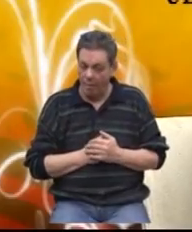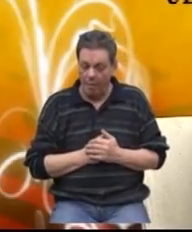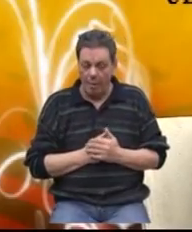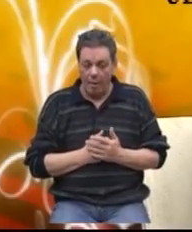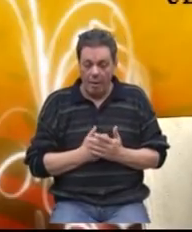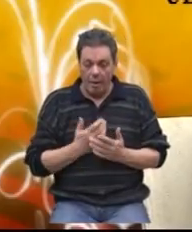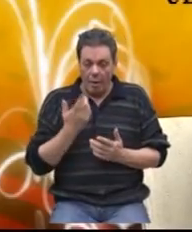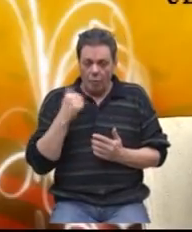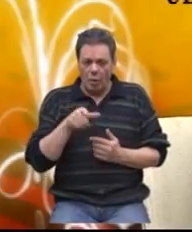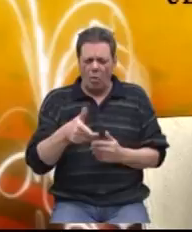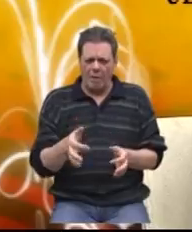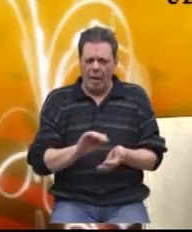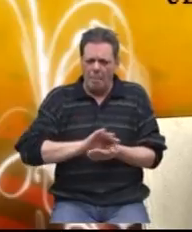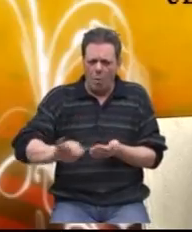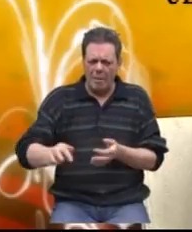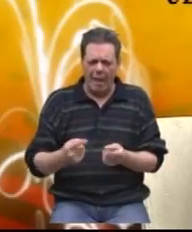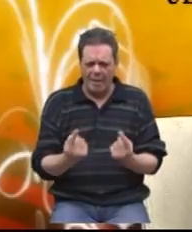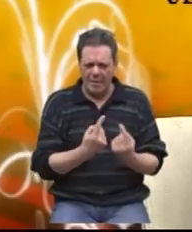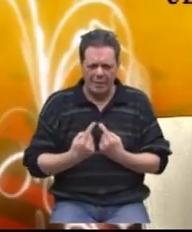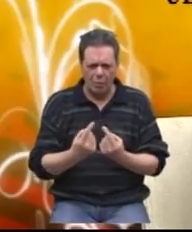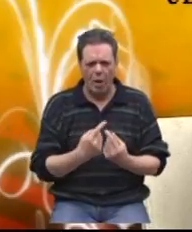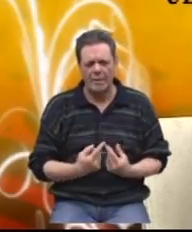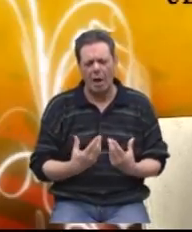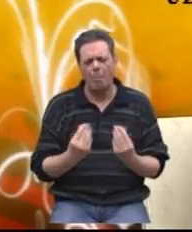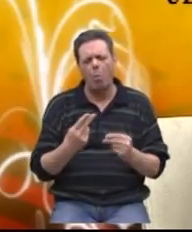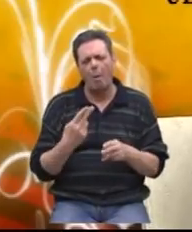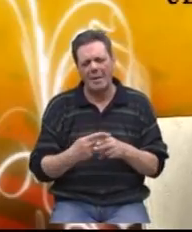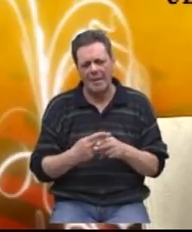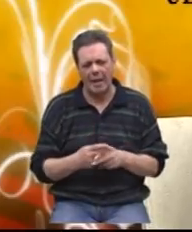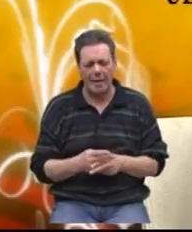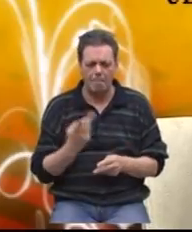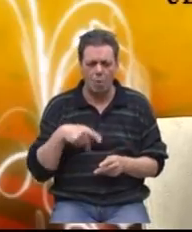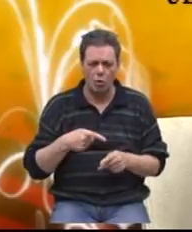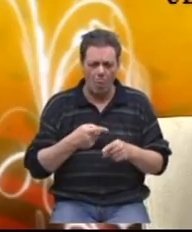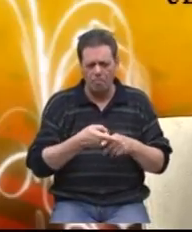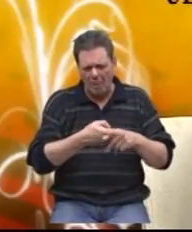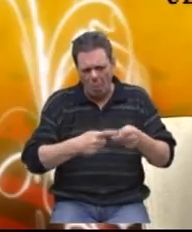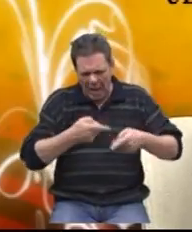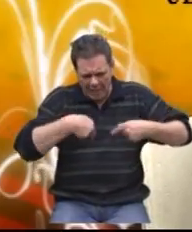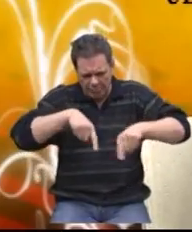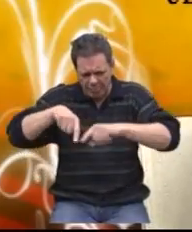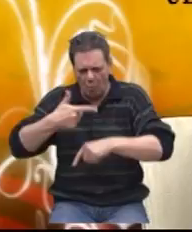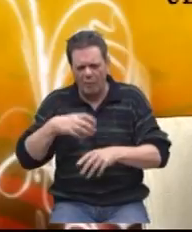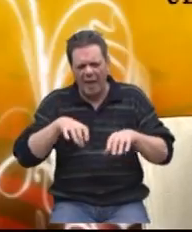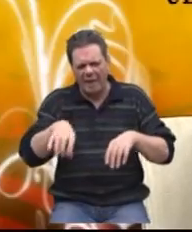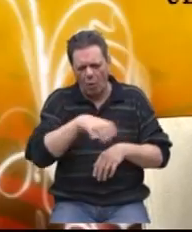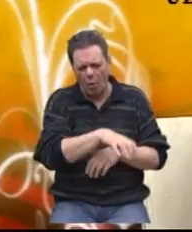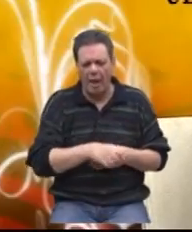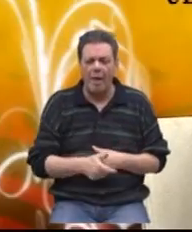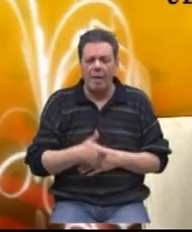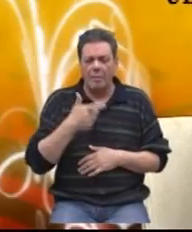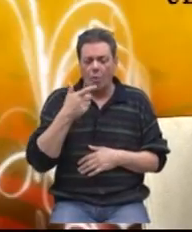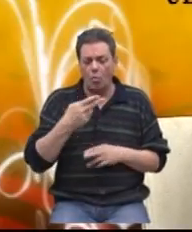Pošto je to jedna specifična situacija, puno vam pacijenata možemo podijeliti zapravo u dvije kategorije. To su pacijenti